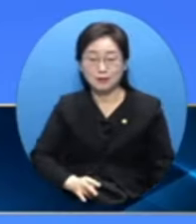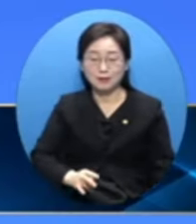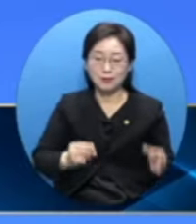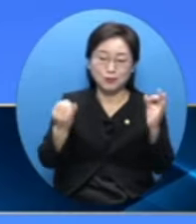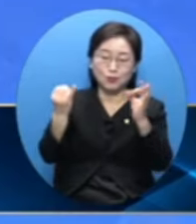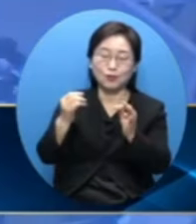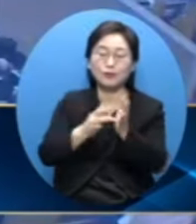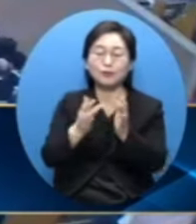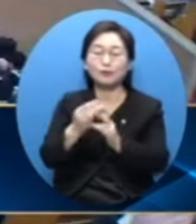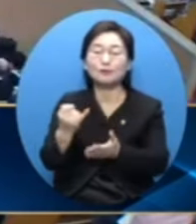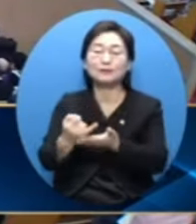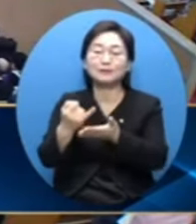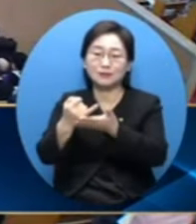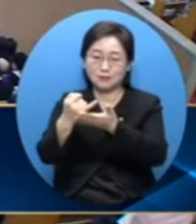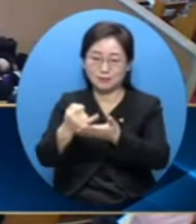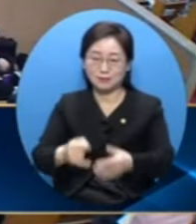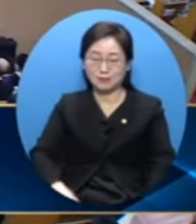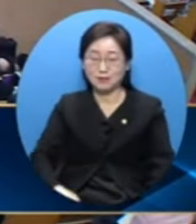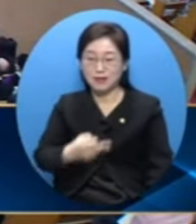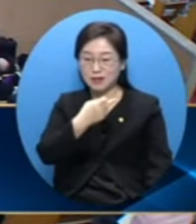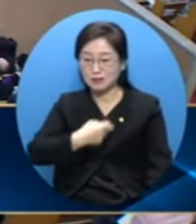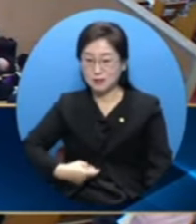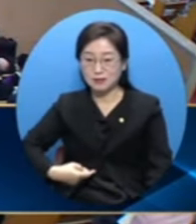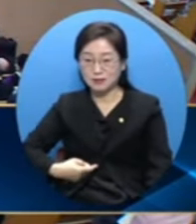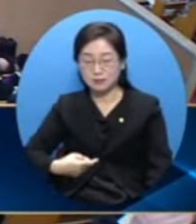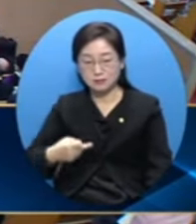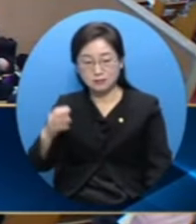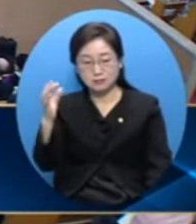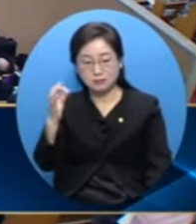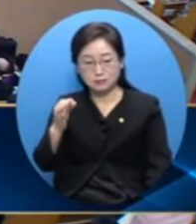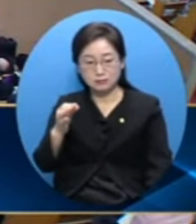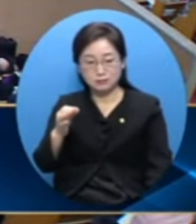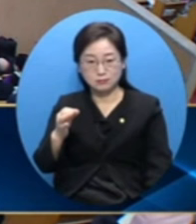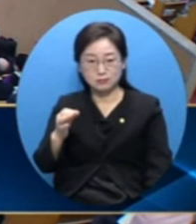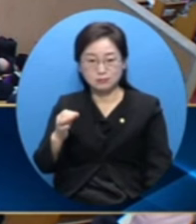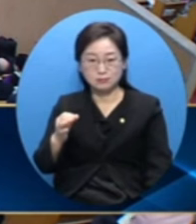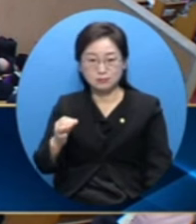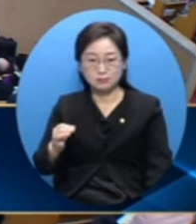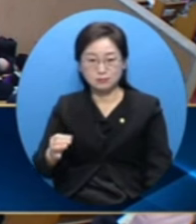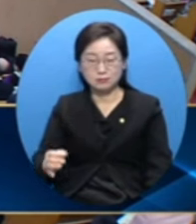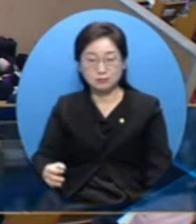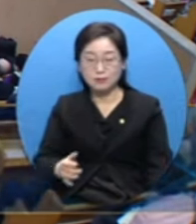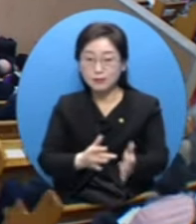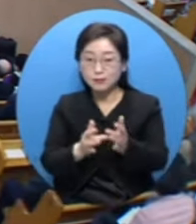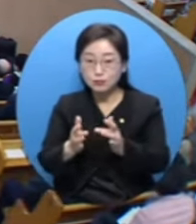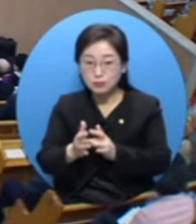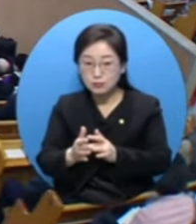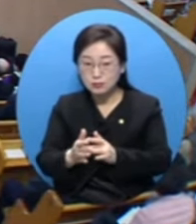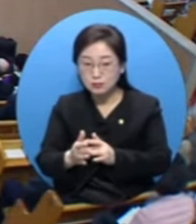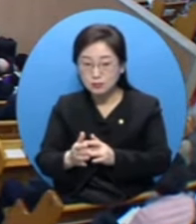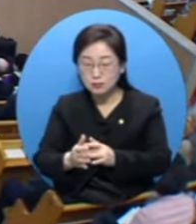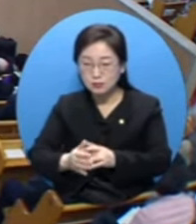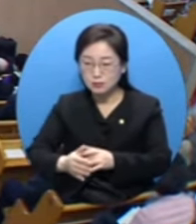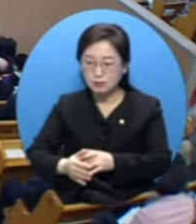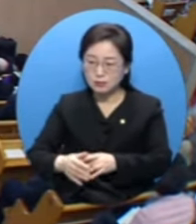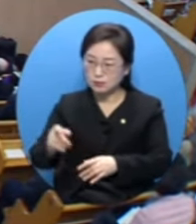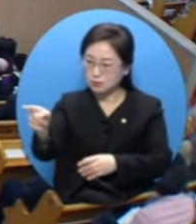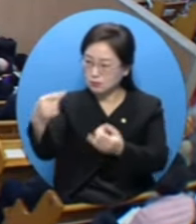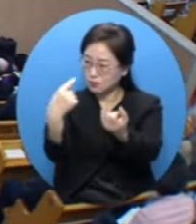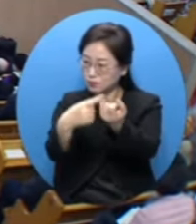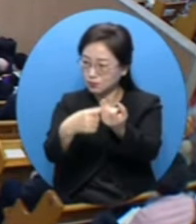칭찬하셨습니다. 제자들이 예수님을 옆에서 이 마리아를 비난하고 화를 낼